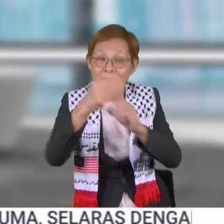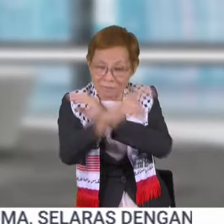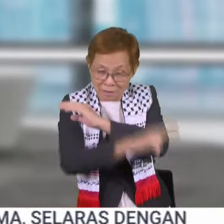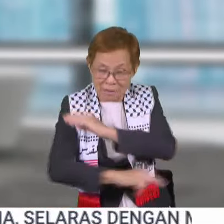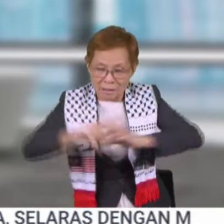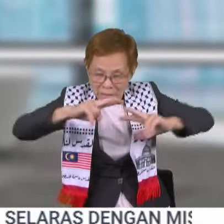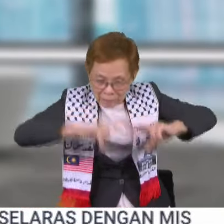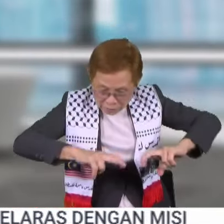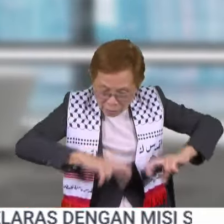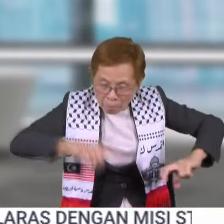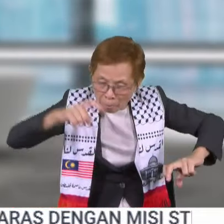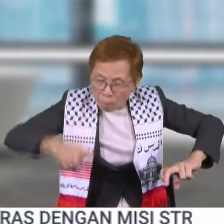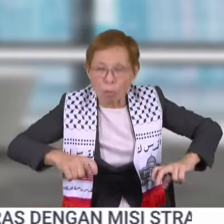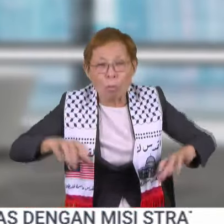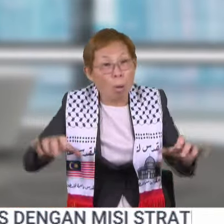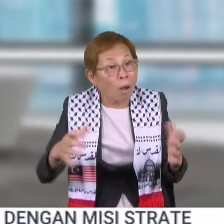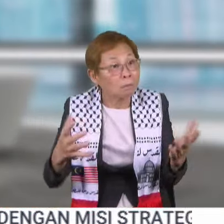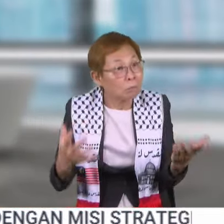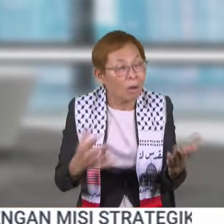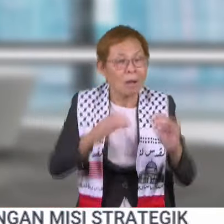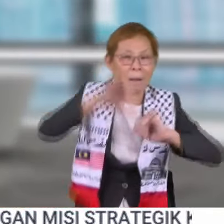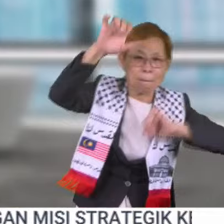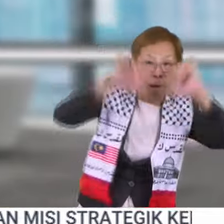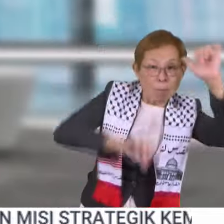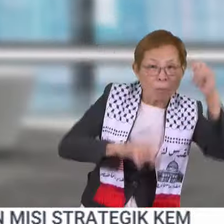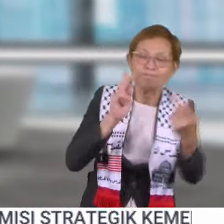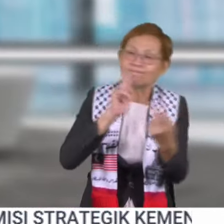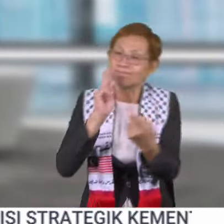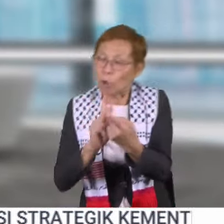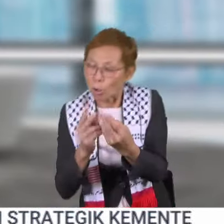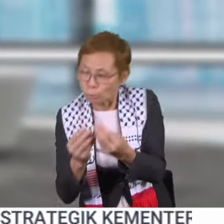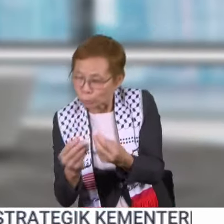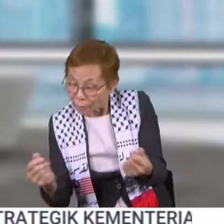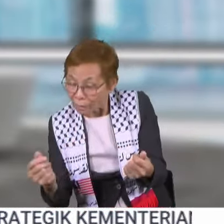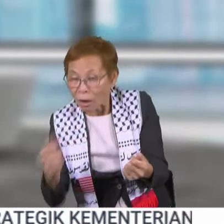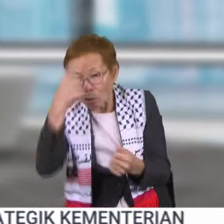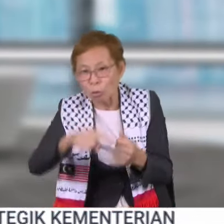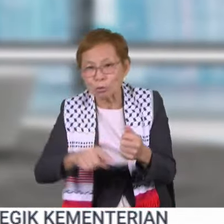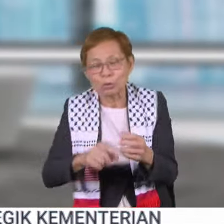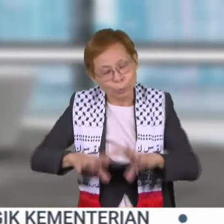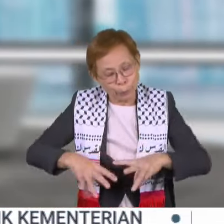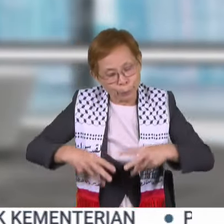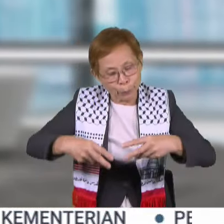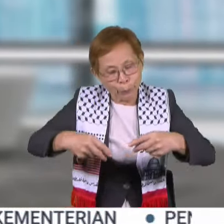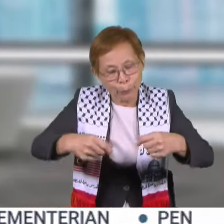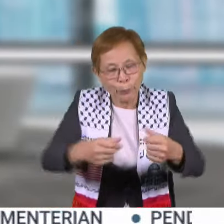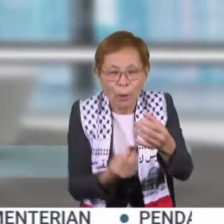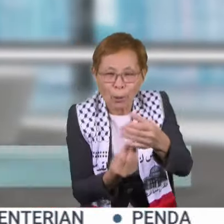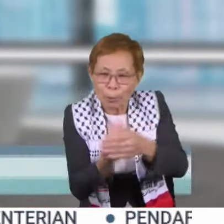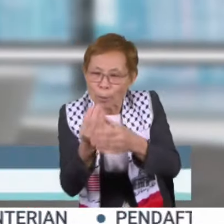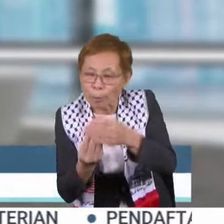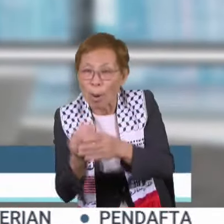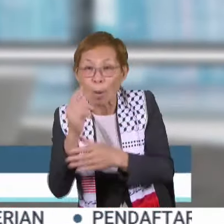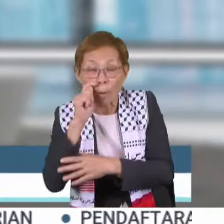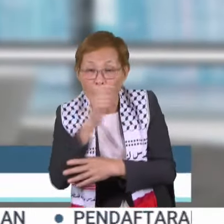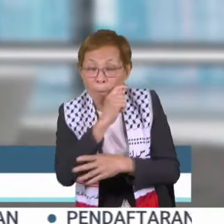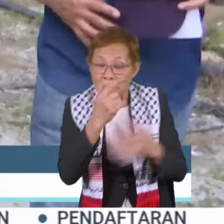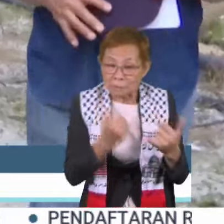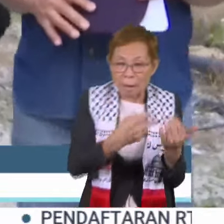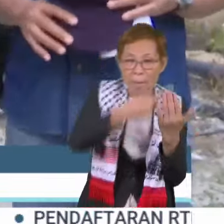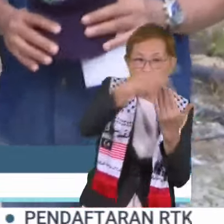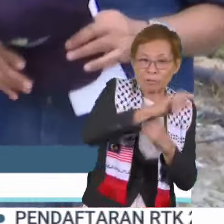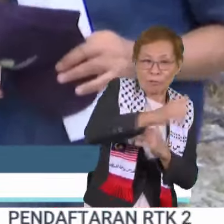kajian menyeluruh perlu dilaksana termasuk penilaian kesesuaian tanah bagi melicinkan projek berkenaan dan ketika